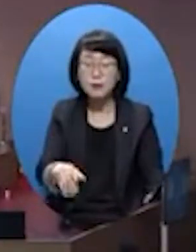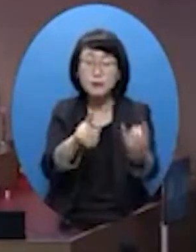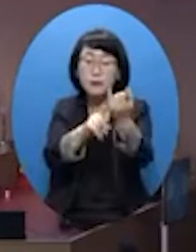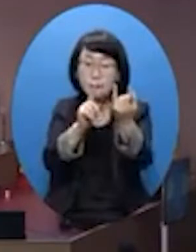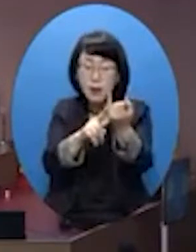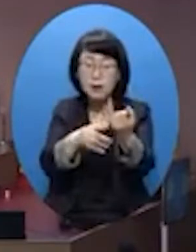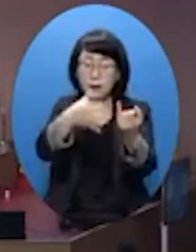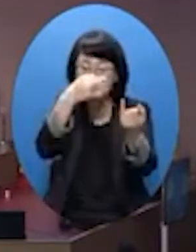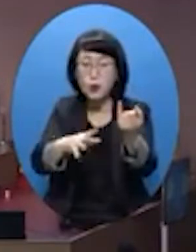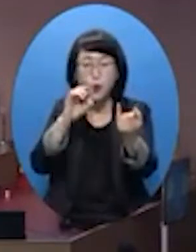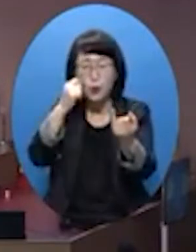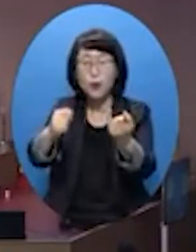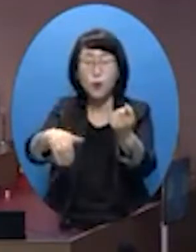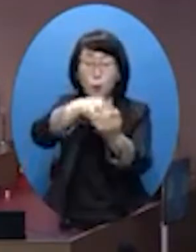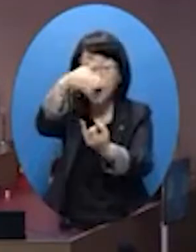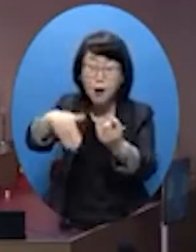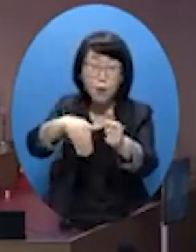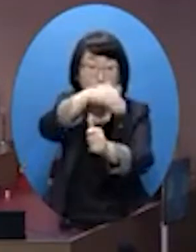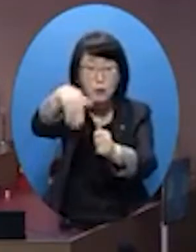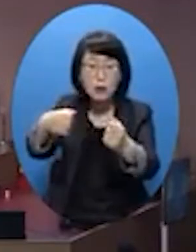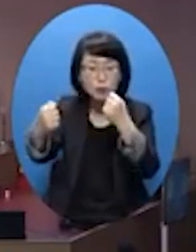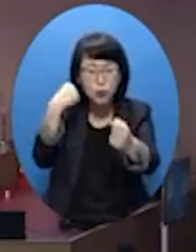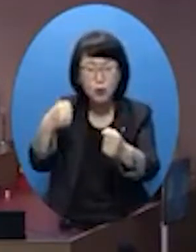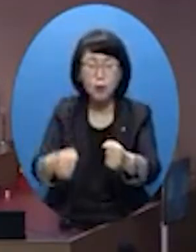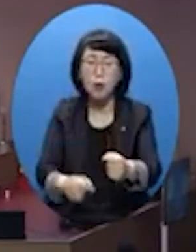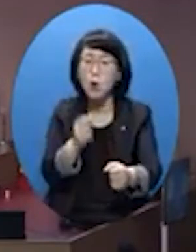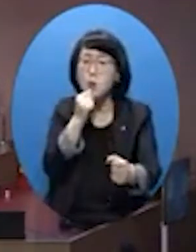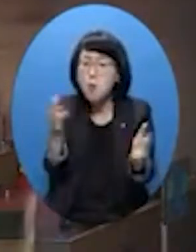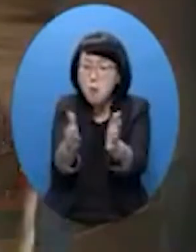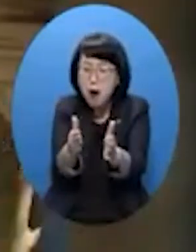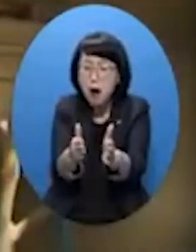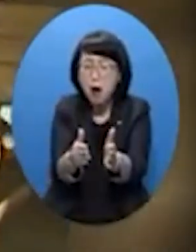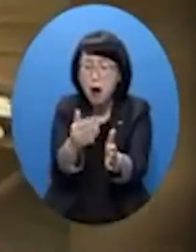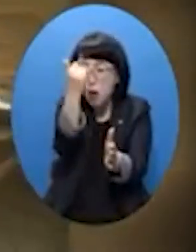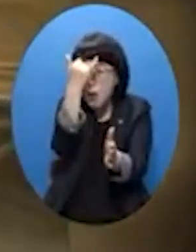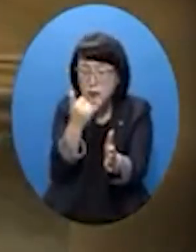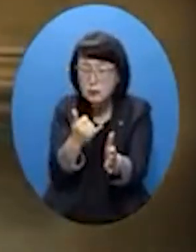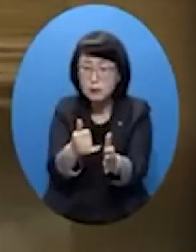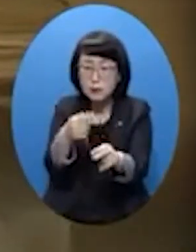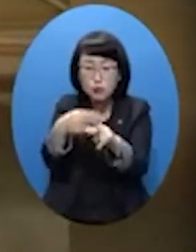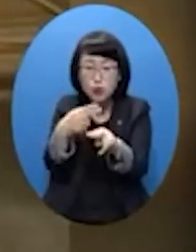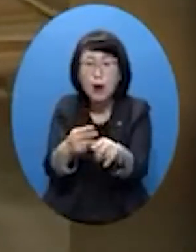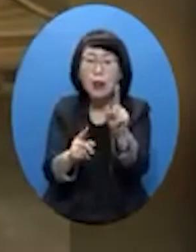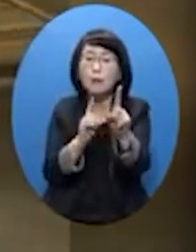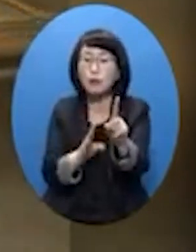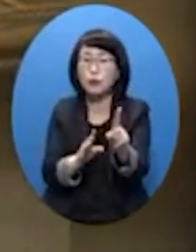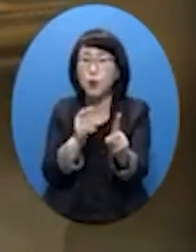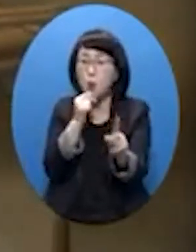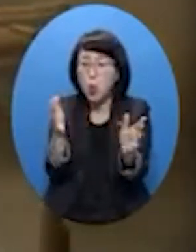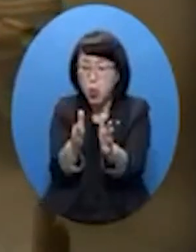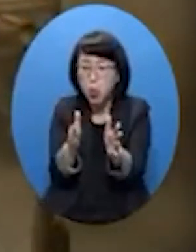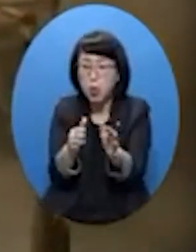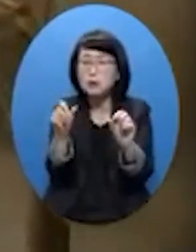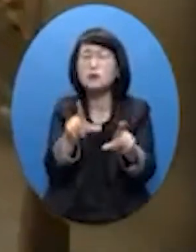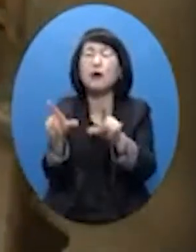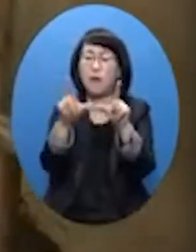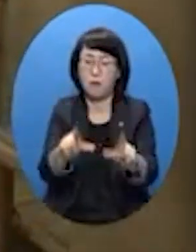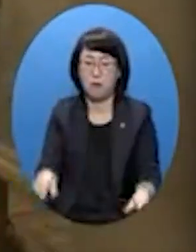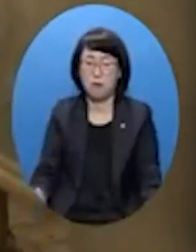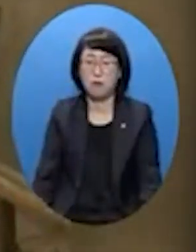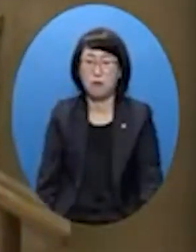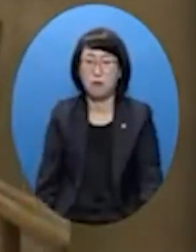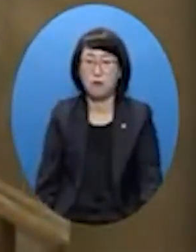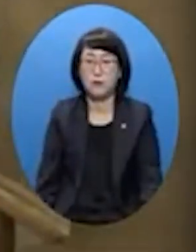힘들고 어려 관계 속에서 작은 침실 1 폭 화장 c 전부인 자꾸 소박한 사택에서 살았습니다